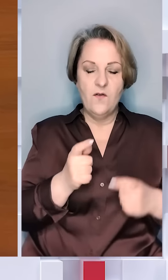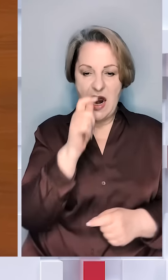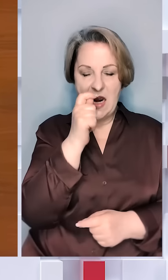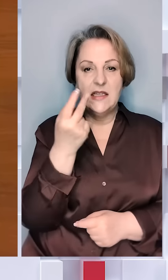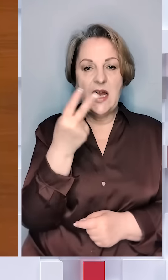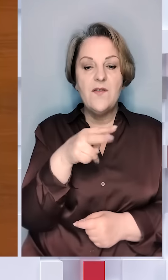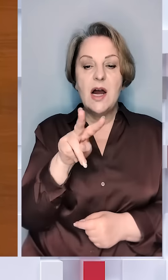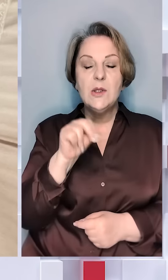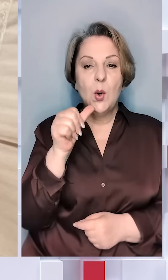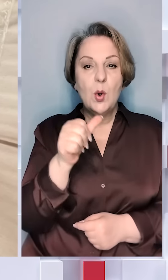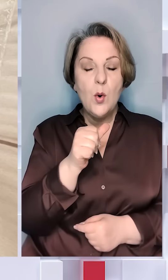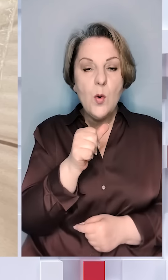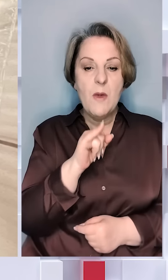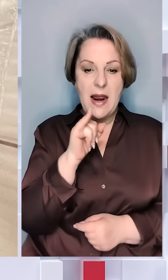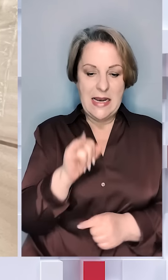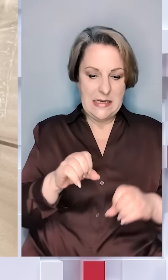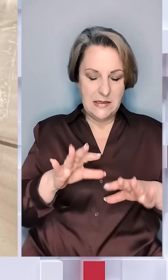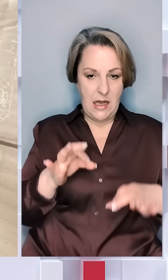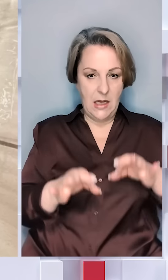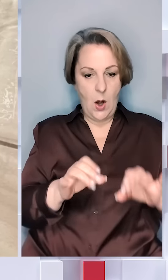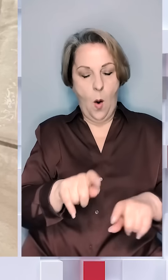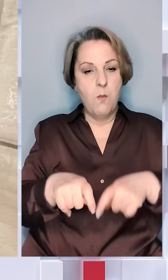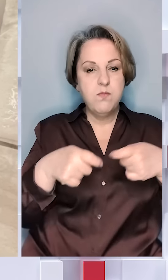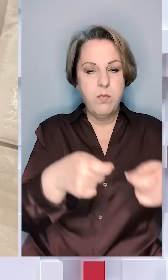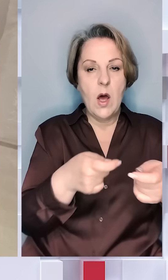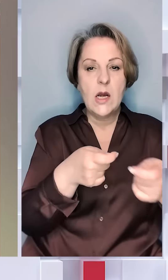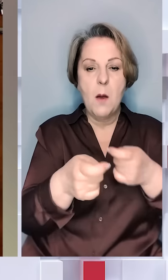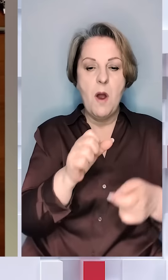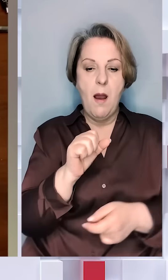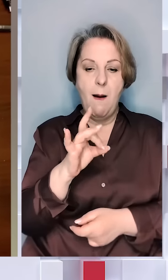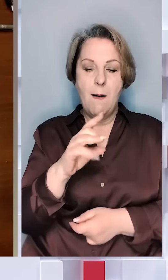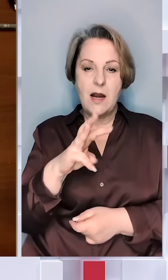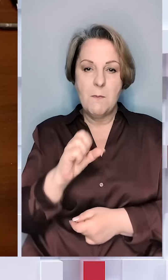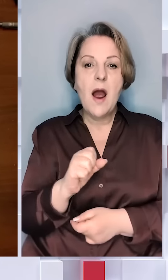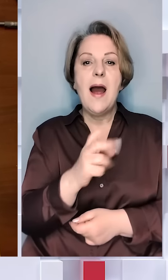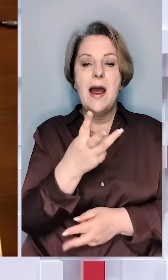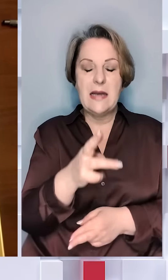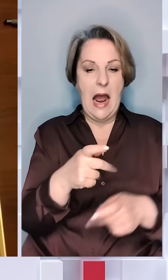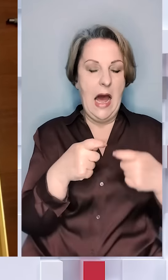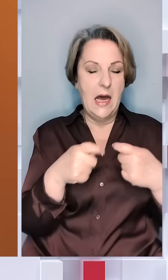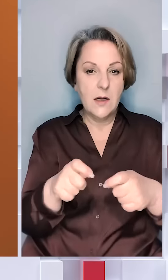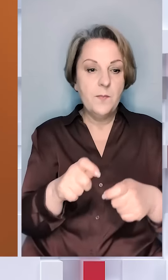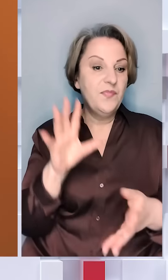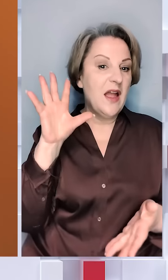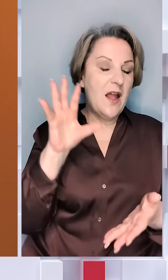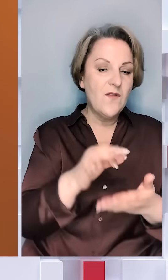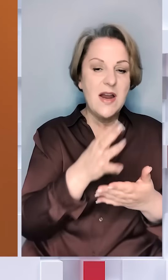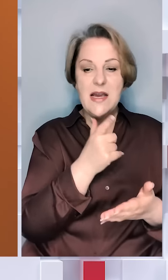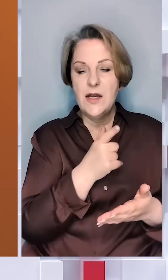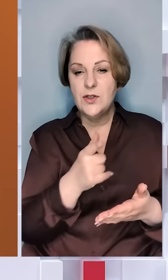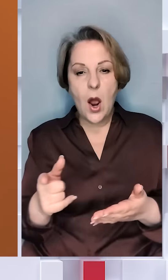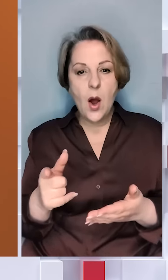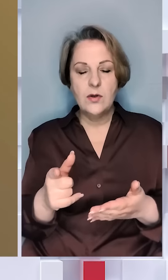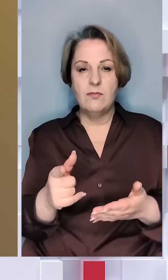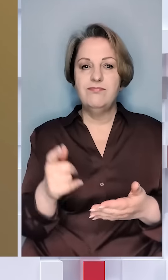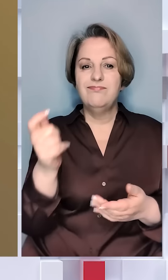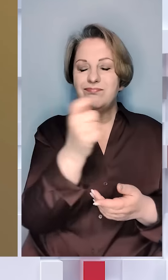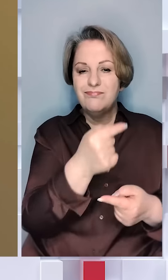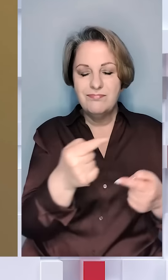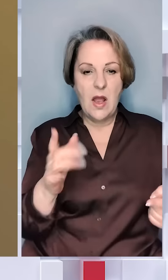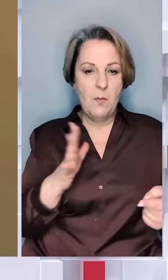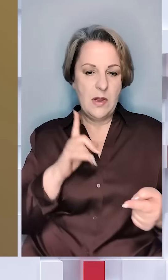квітні 2022 року і за рішенням суду передано в управління АРМА для реалізації. Увесь цей час роботи були